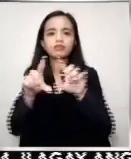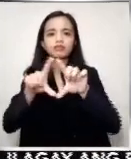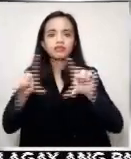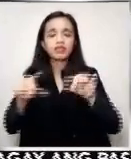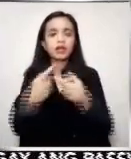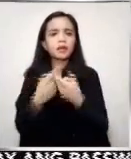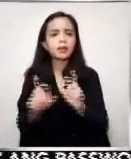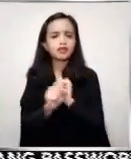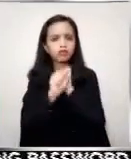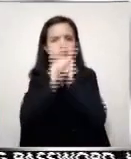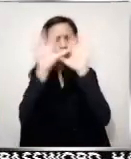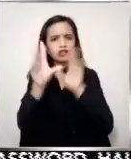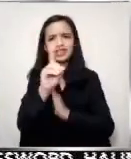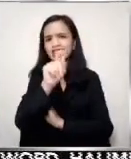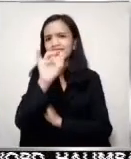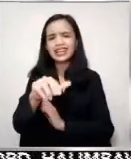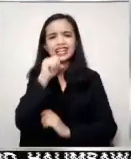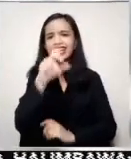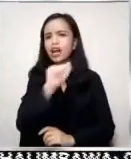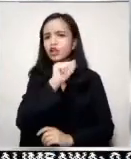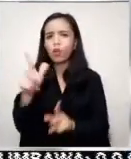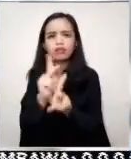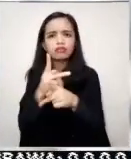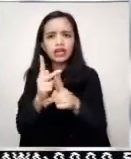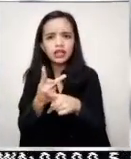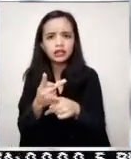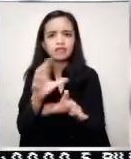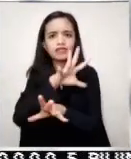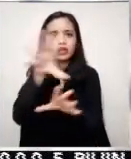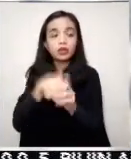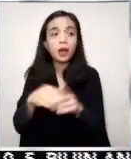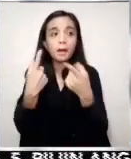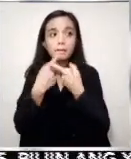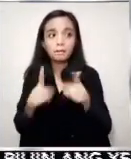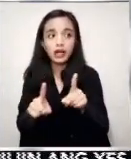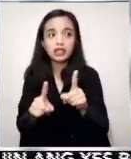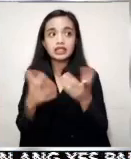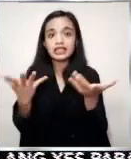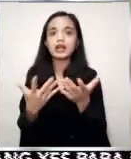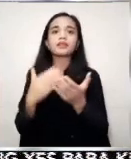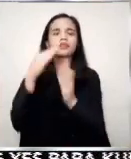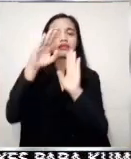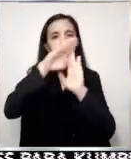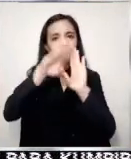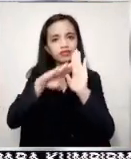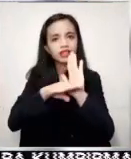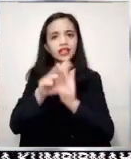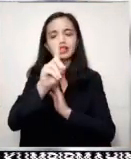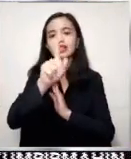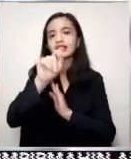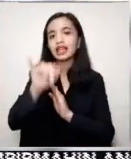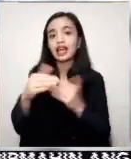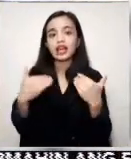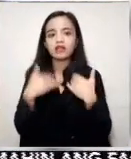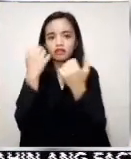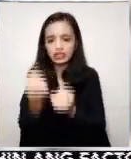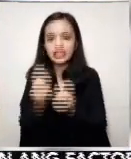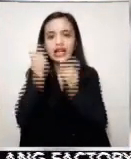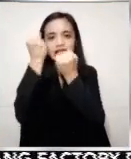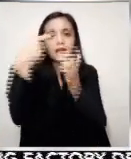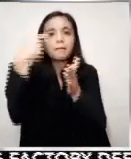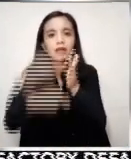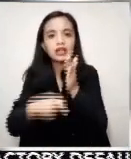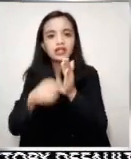DTI na hindi lahat ng produkto ay sakop, kundi yung mga nasa listahan lang ng DTI na may suggested retail price o